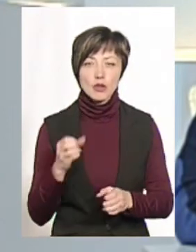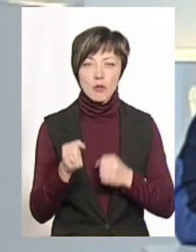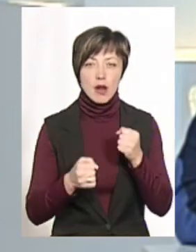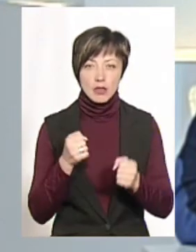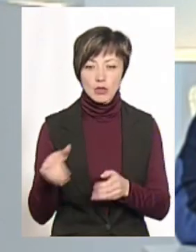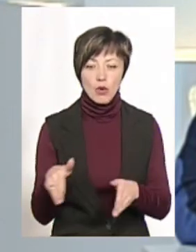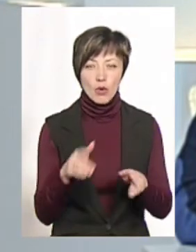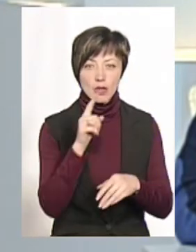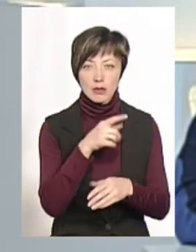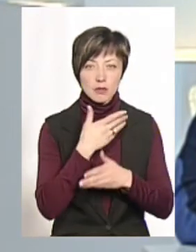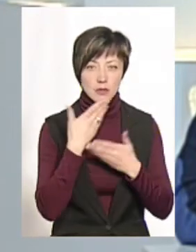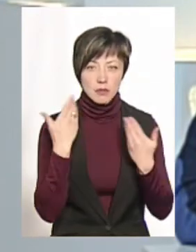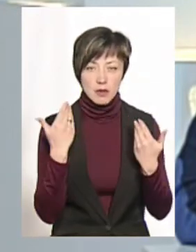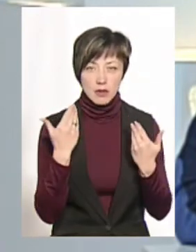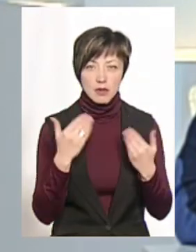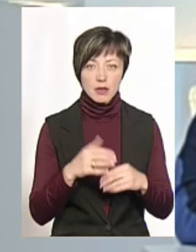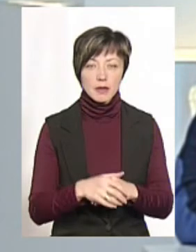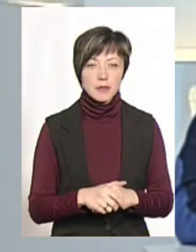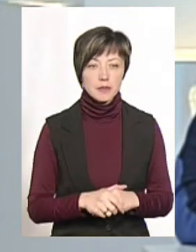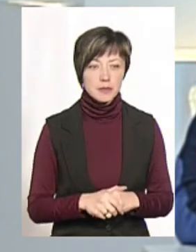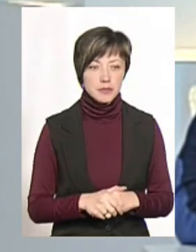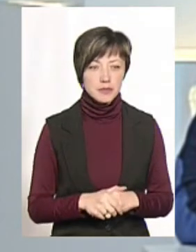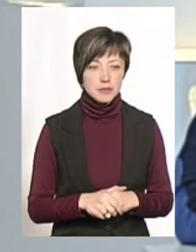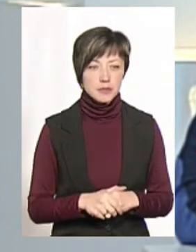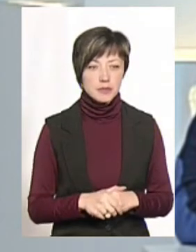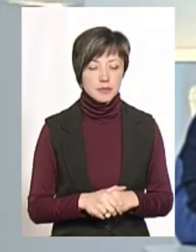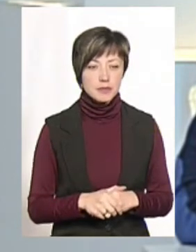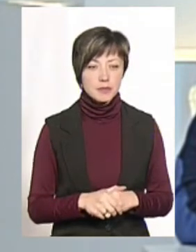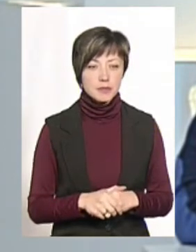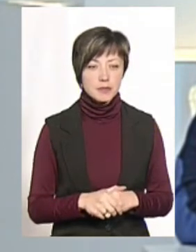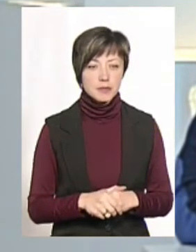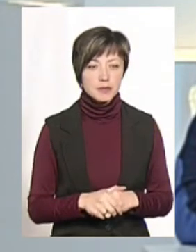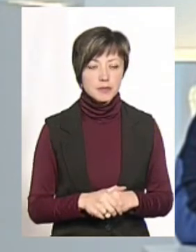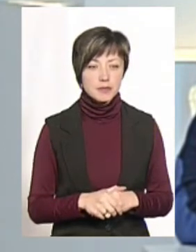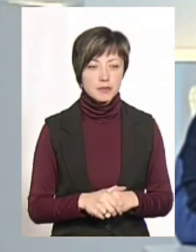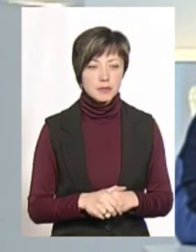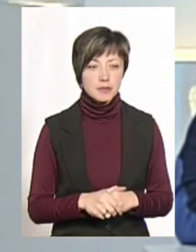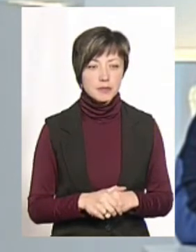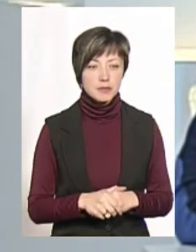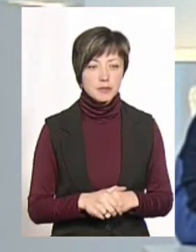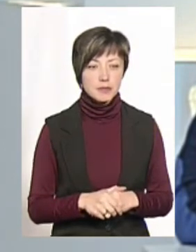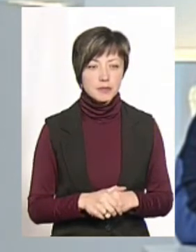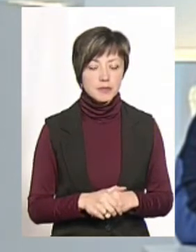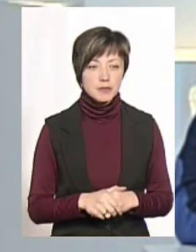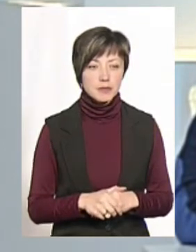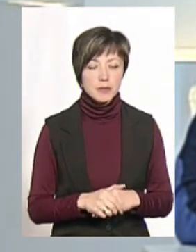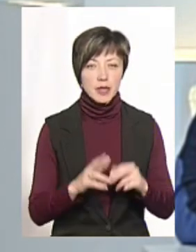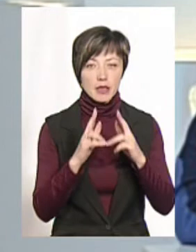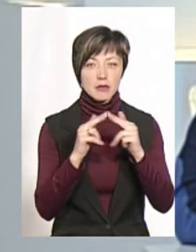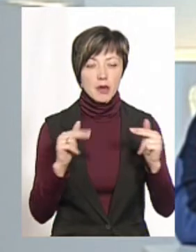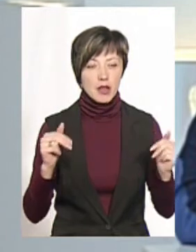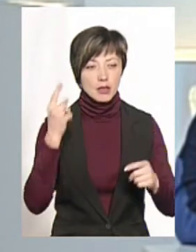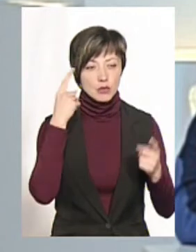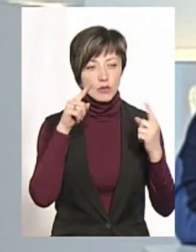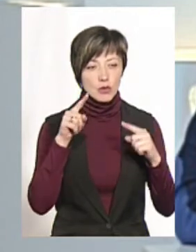теж туди нема. Там до розворота далі нічого не йде. Нема як добратися. І з Палацу